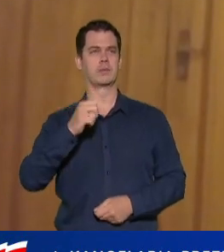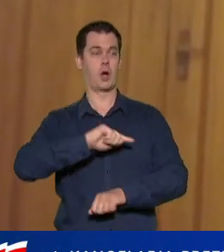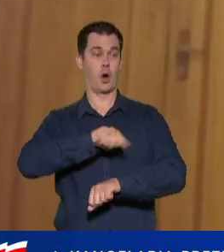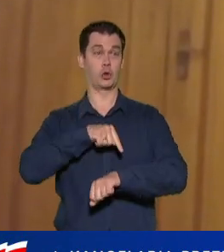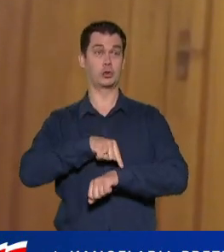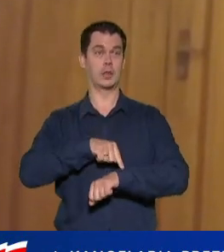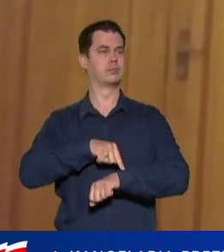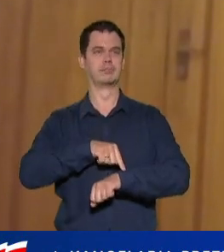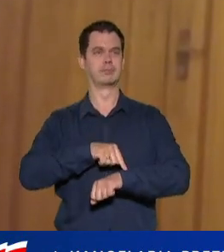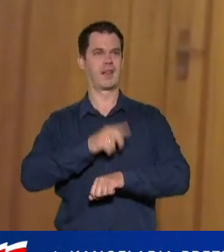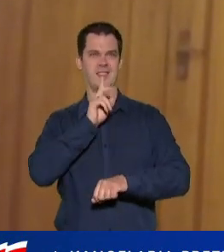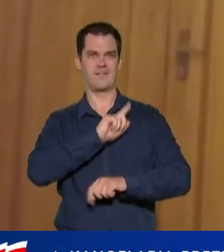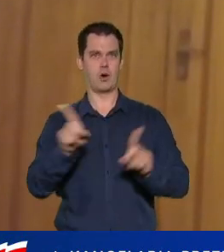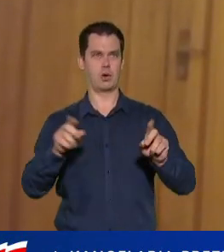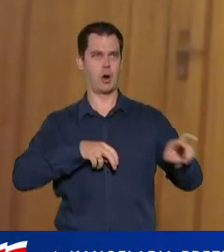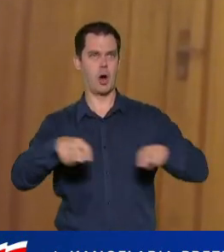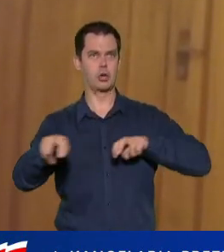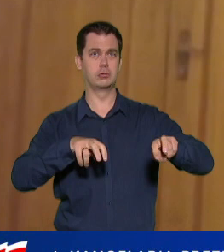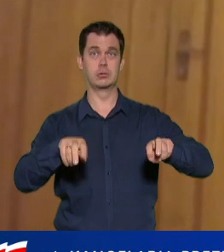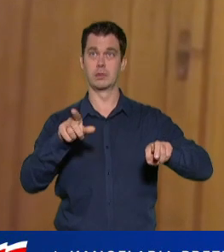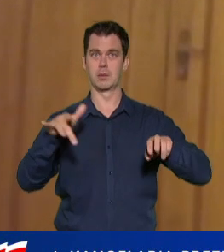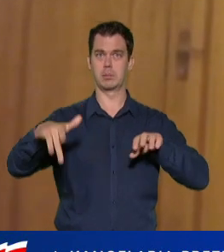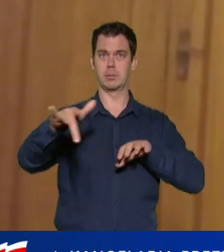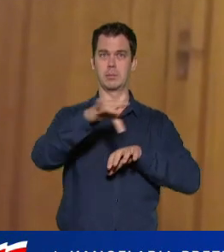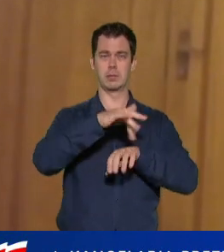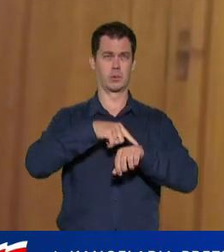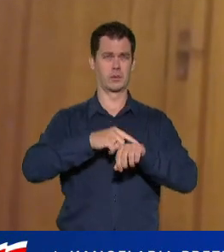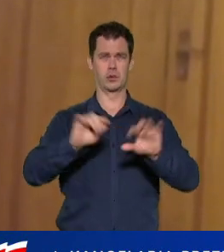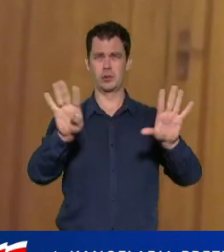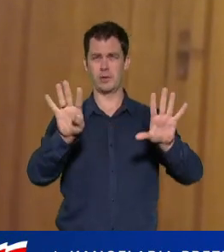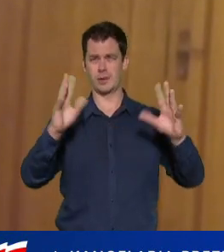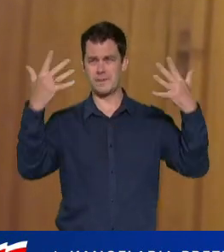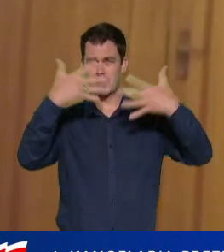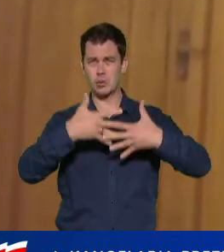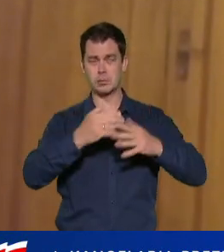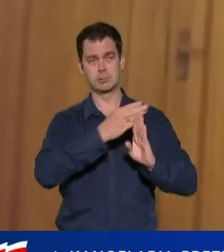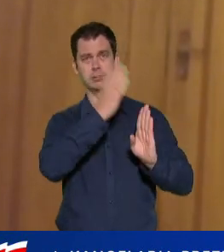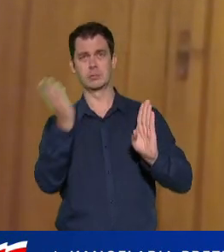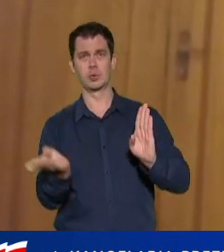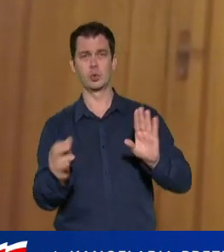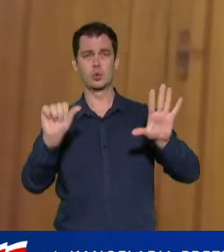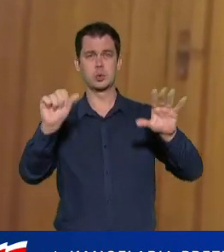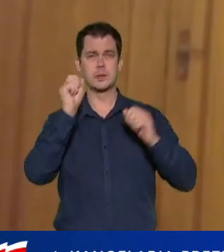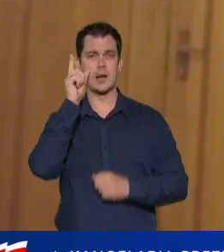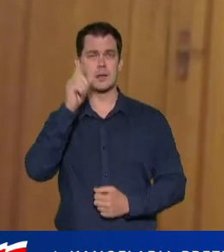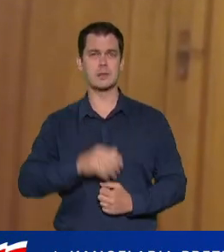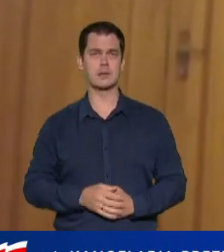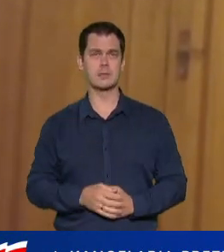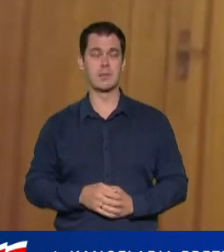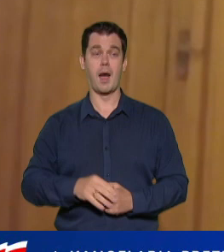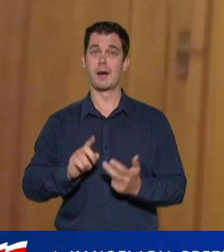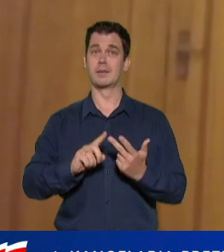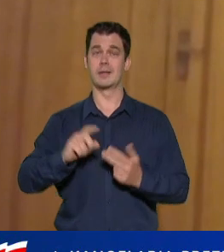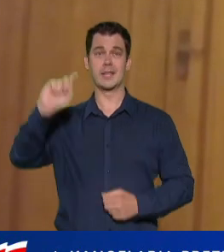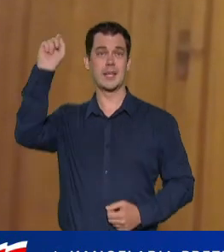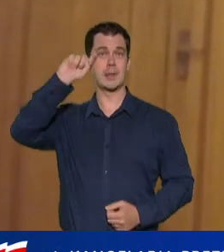w kilkunastu największych miastach, bodaj od godziny 21 do 6 rano. W Niemczech z badań